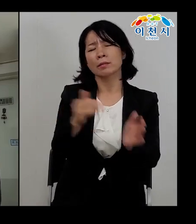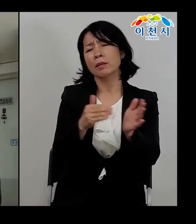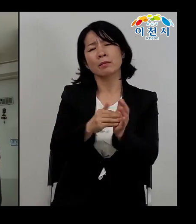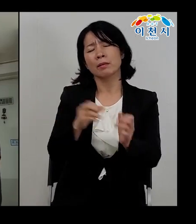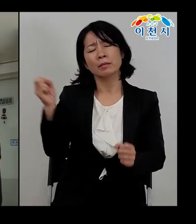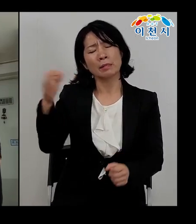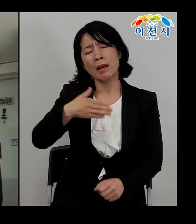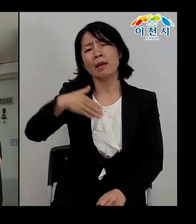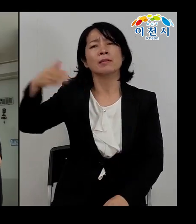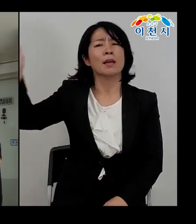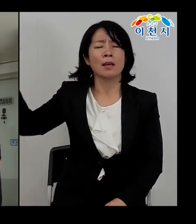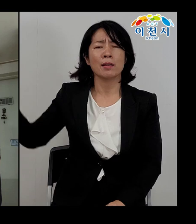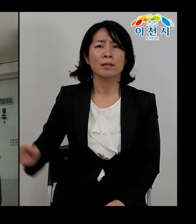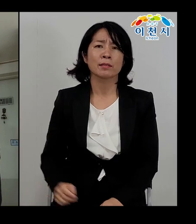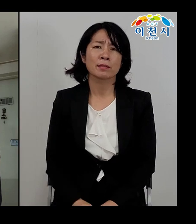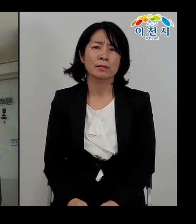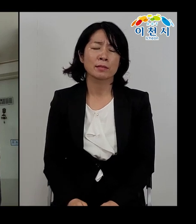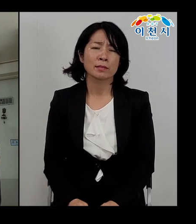누구야.